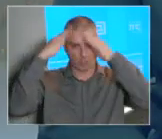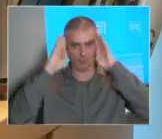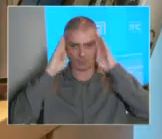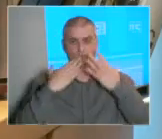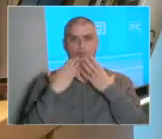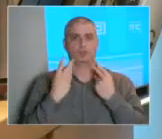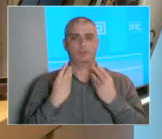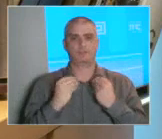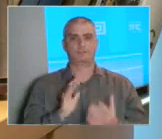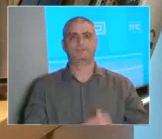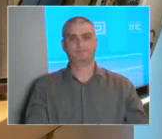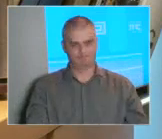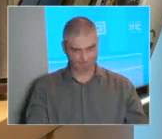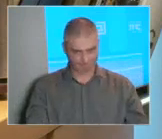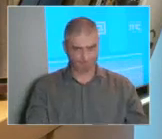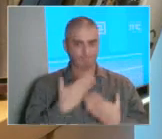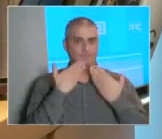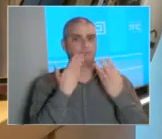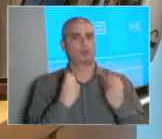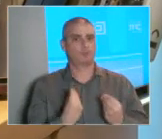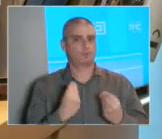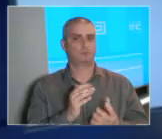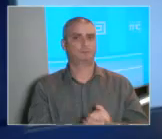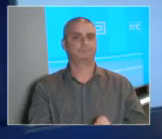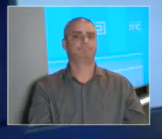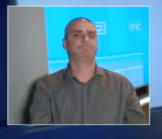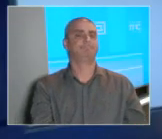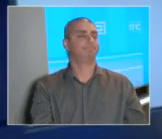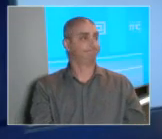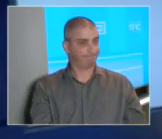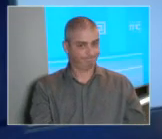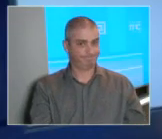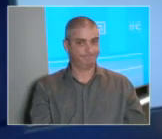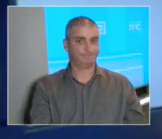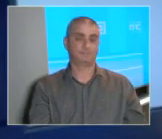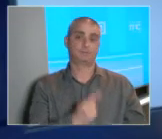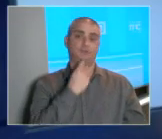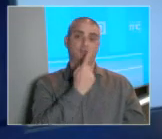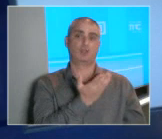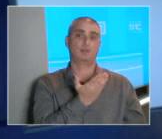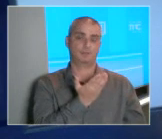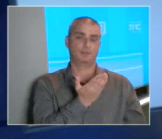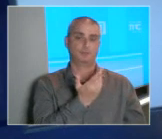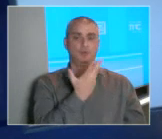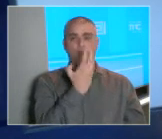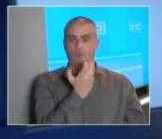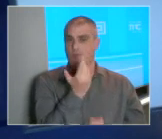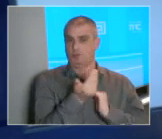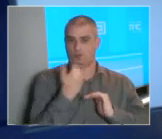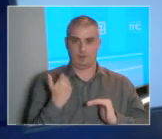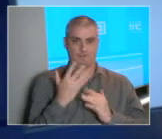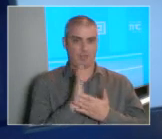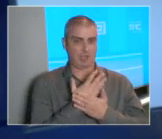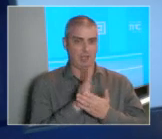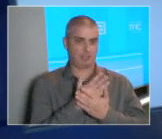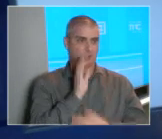רבה. תודה לך ובשורות טובות, תודה. אלה הדברים שכאמור הוקלטו לפני